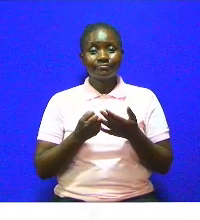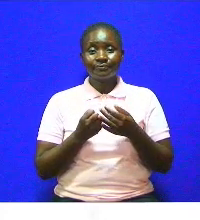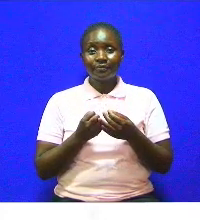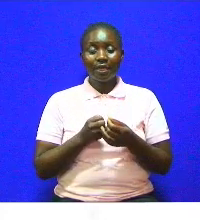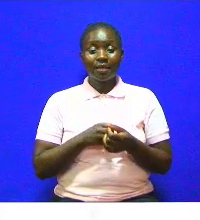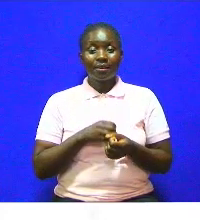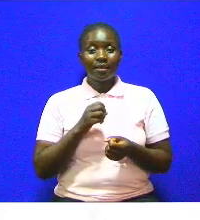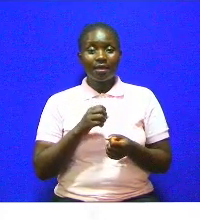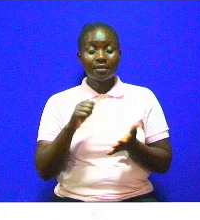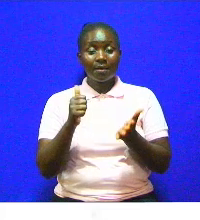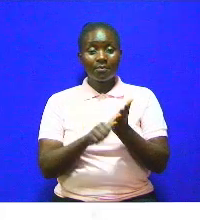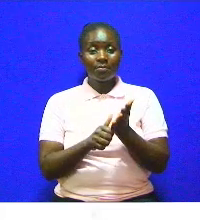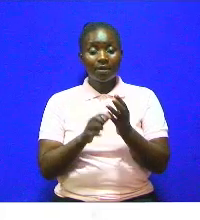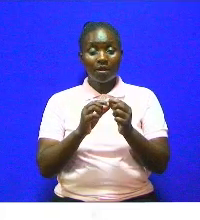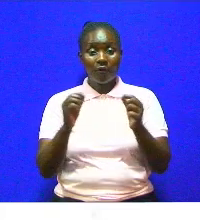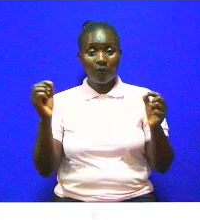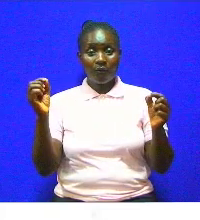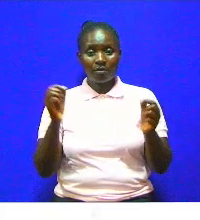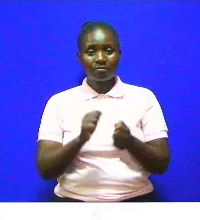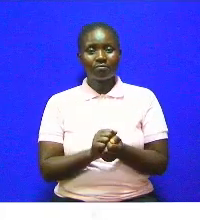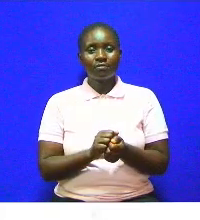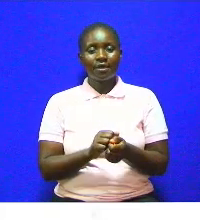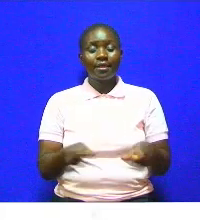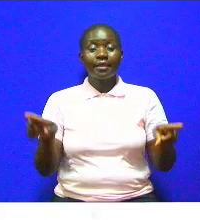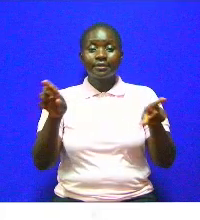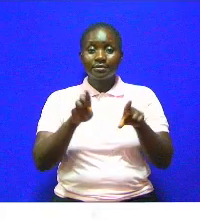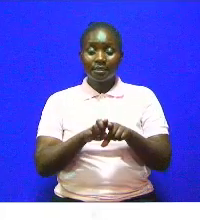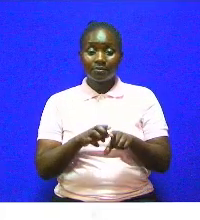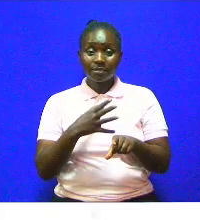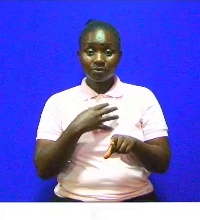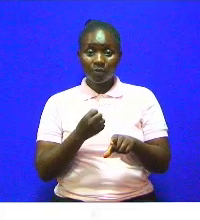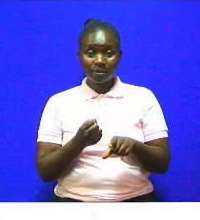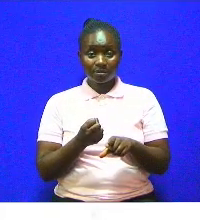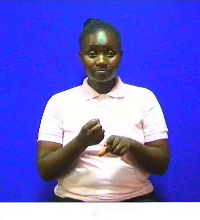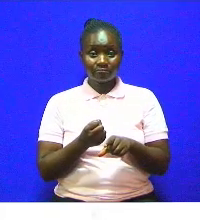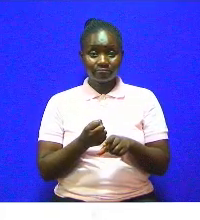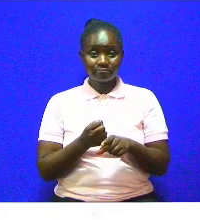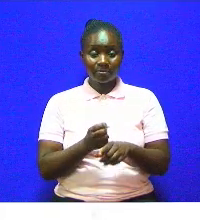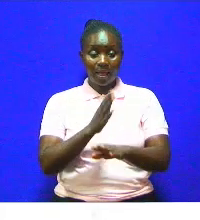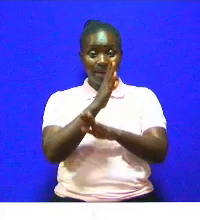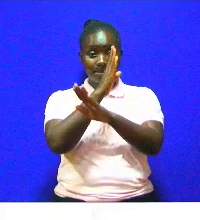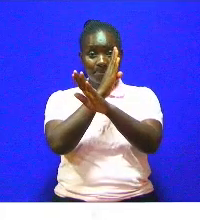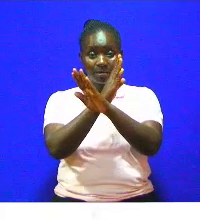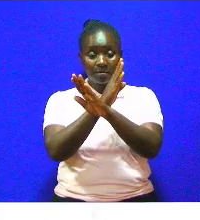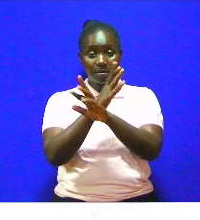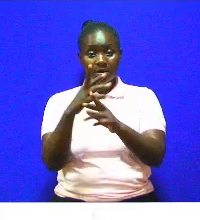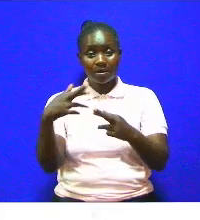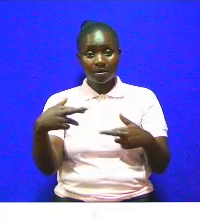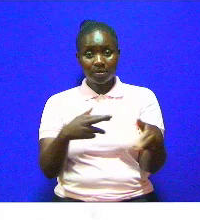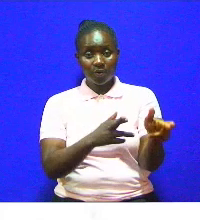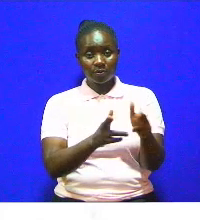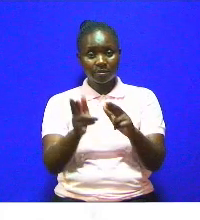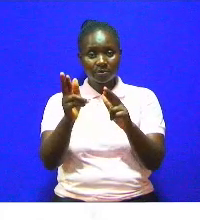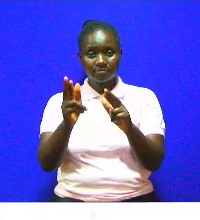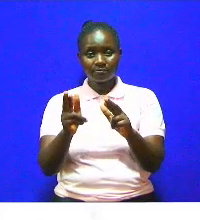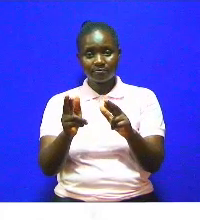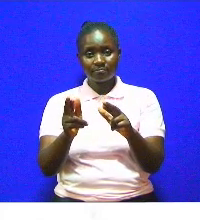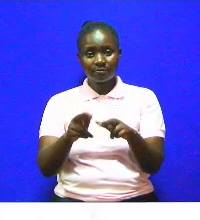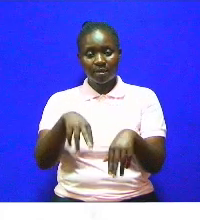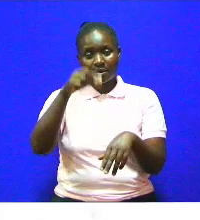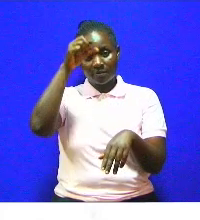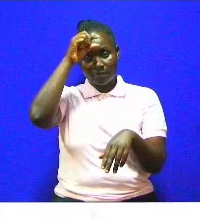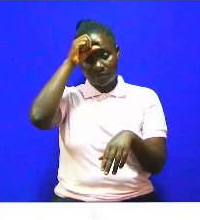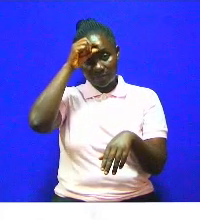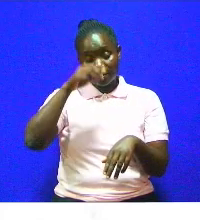chandika asigeka egetambe asebo igo baba bago ticha ense moye para ingane abo yekwirera abanyanyimbo